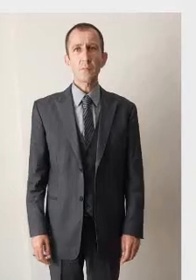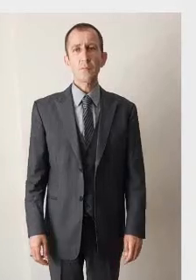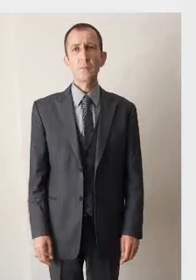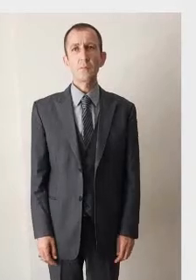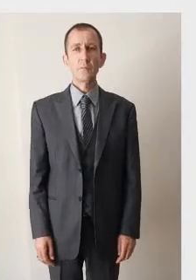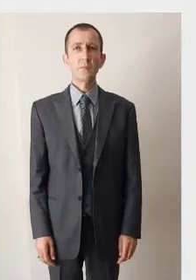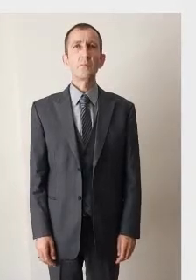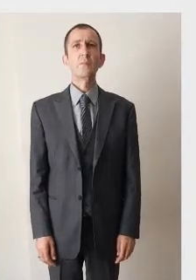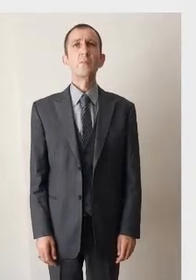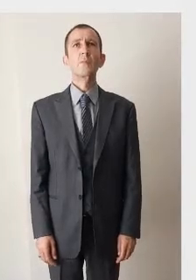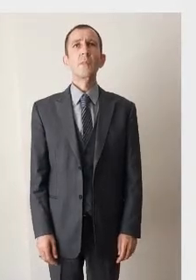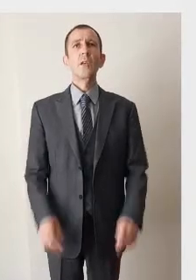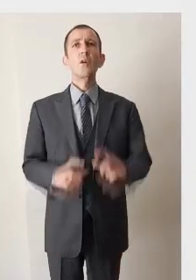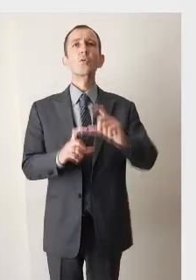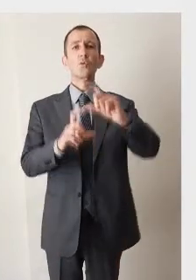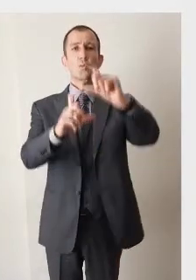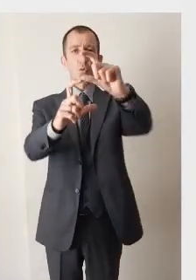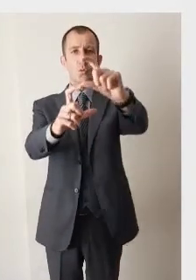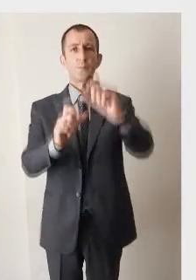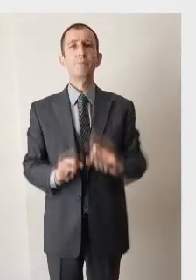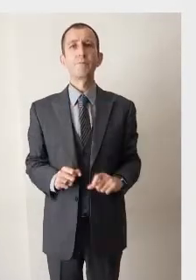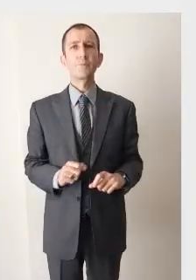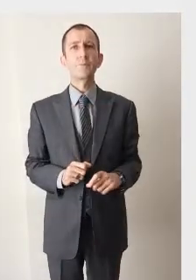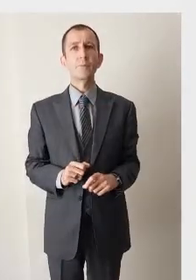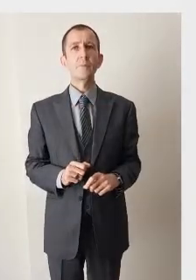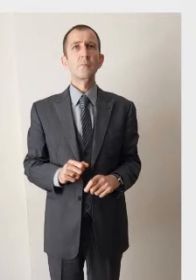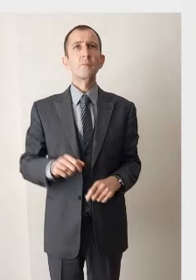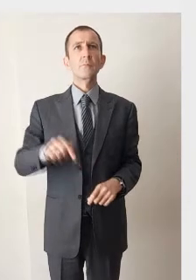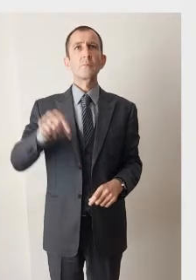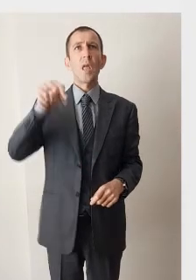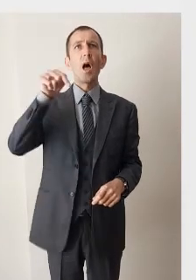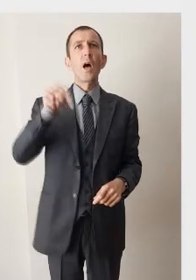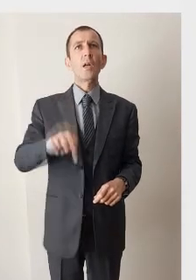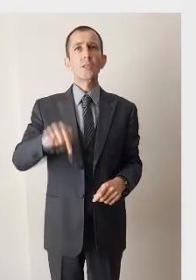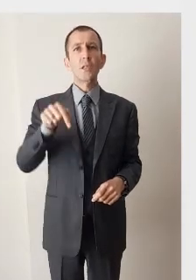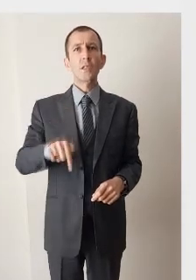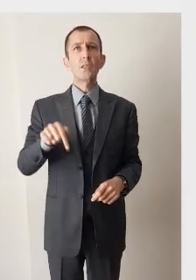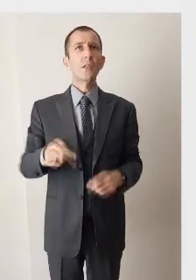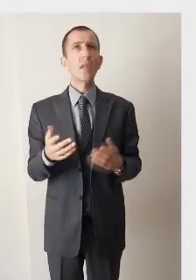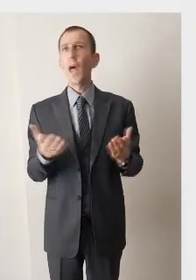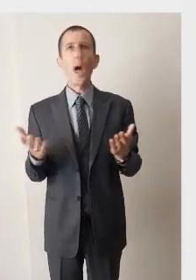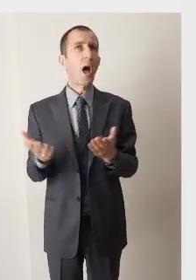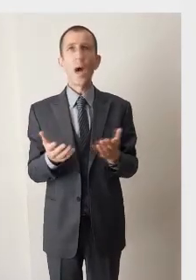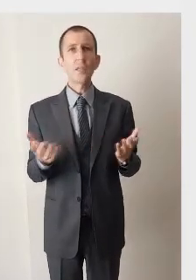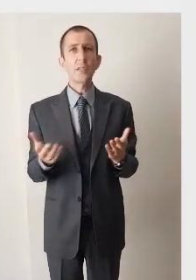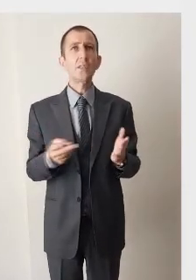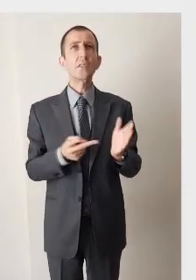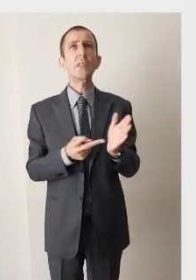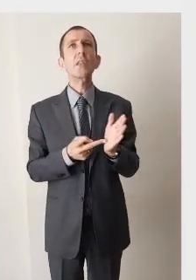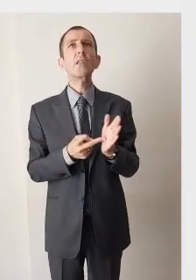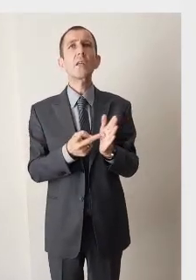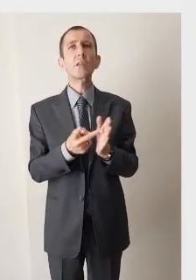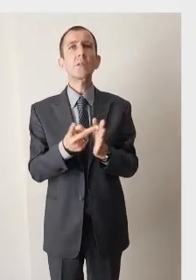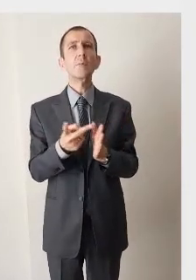aşağıdakilerden hangisi tarımda verimi etkileyen faktörlerden biri değildir? Sulama, gübreleme, tohum